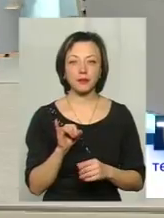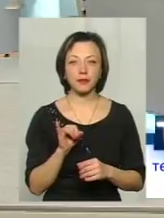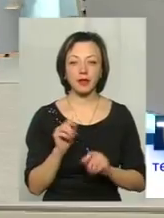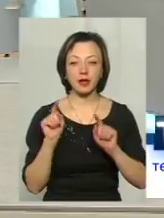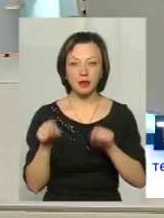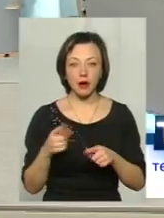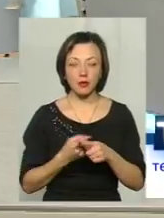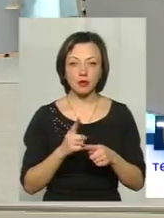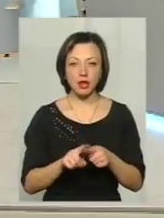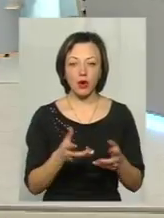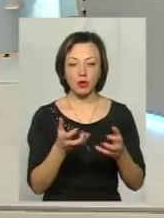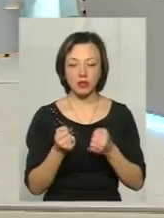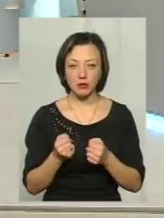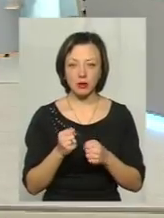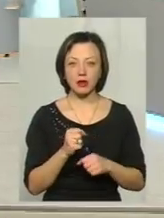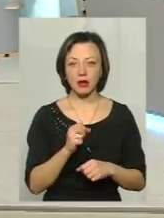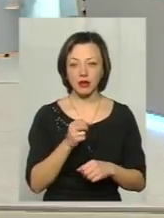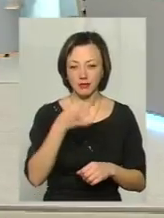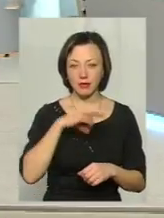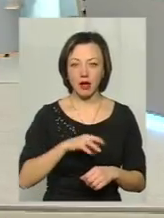Там вони отримують і калій-йод,